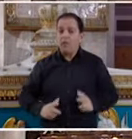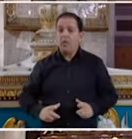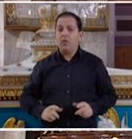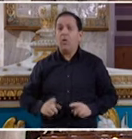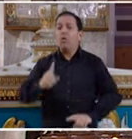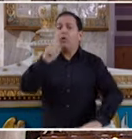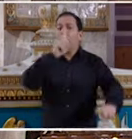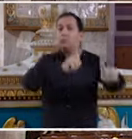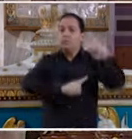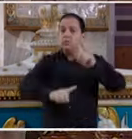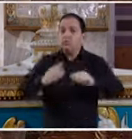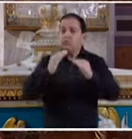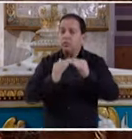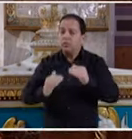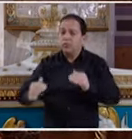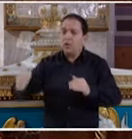στον